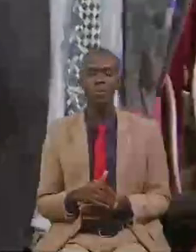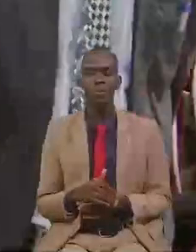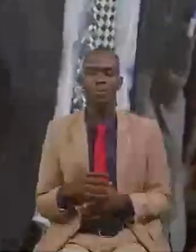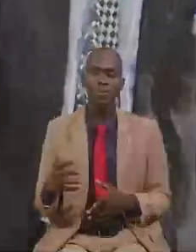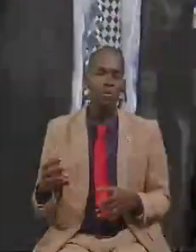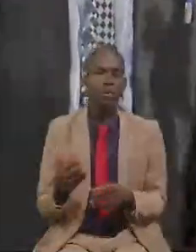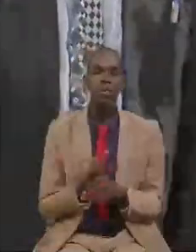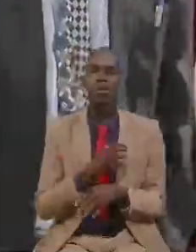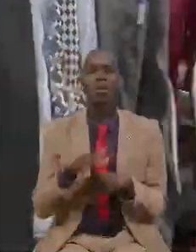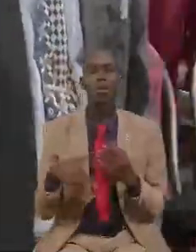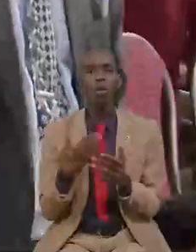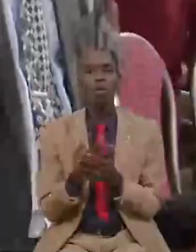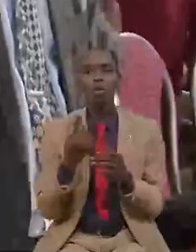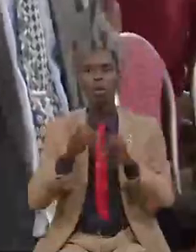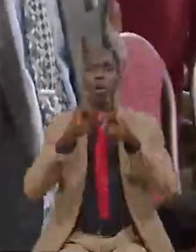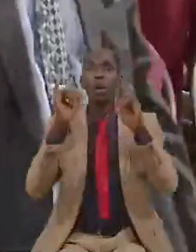Ôte toutes les idoles